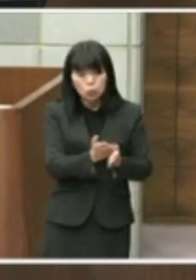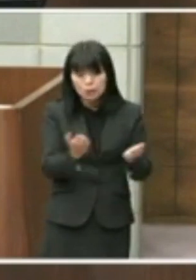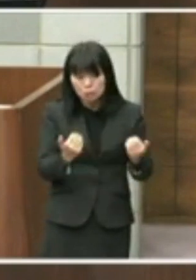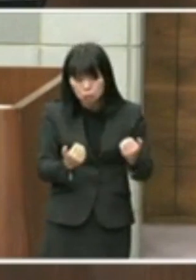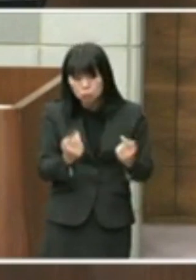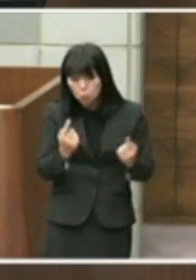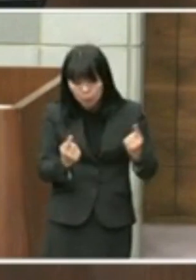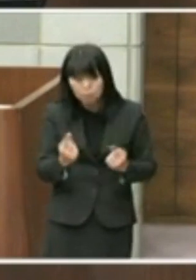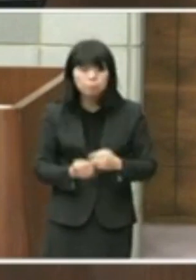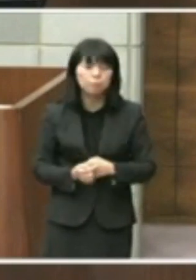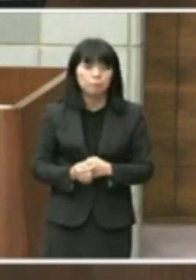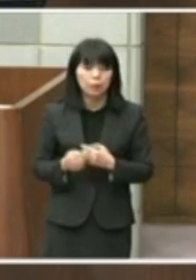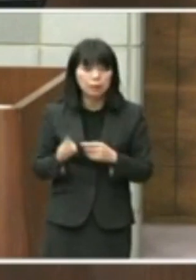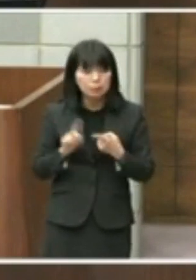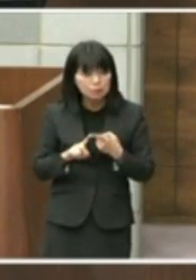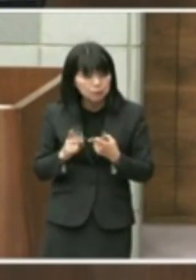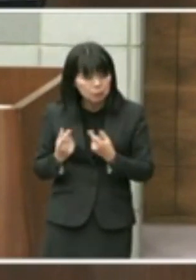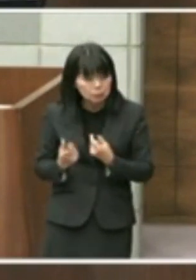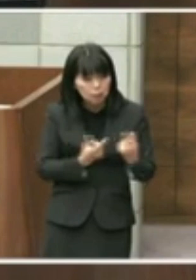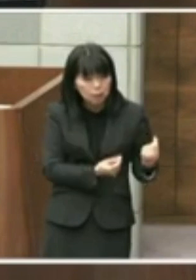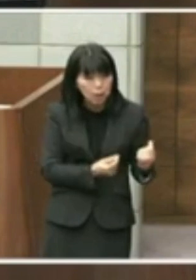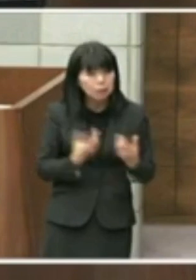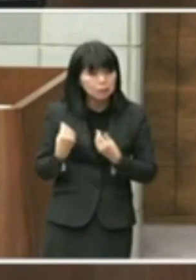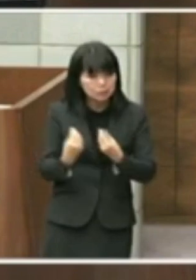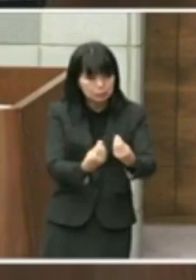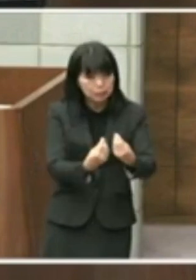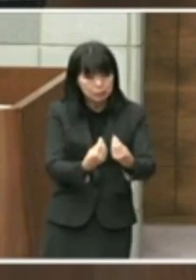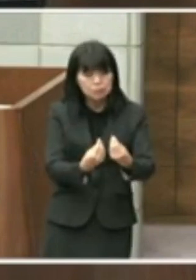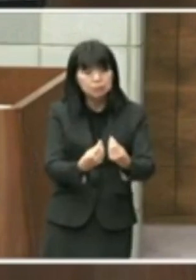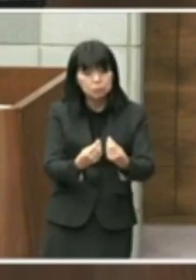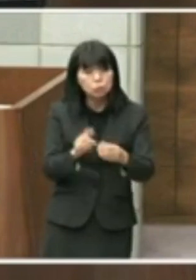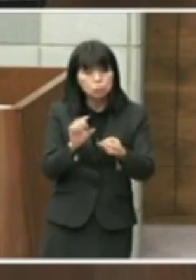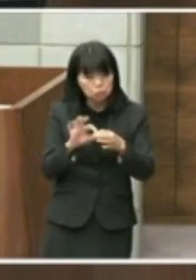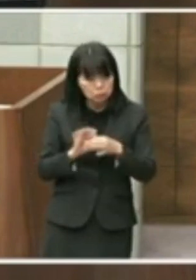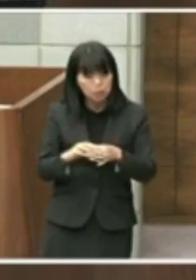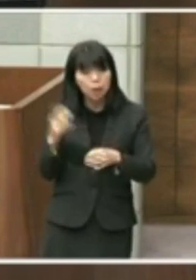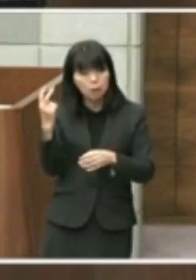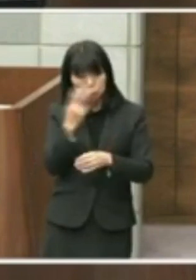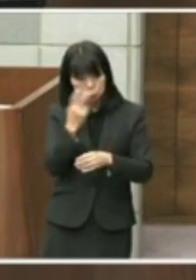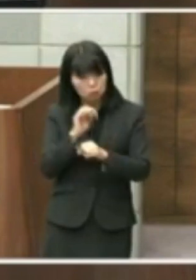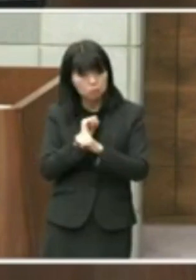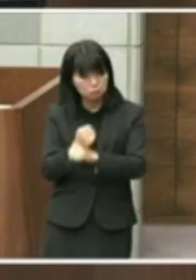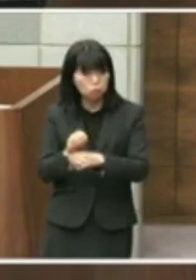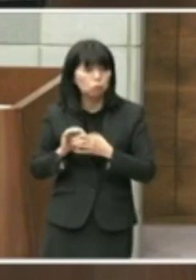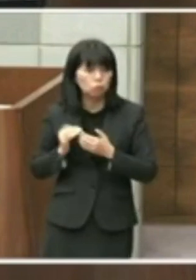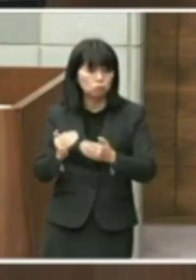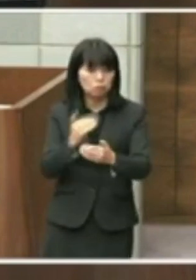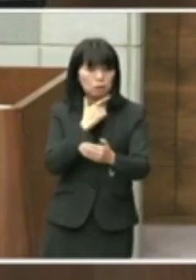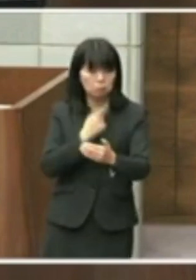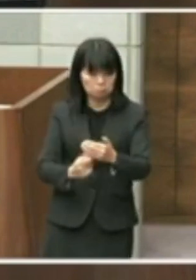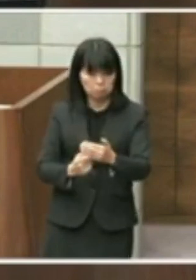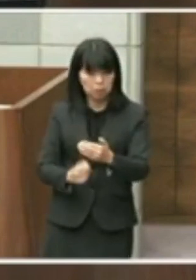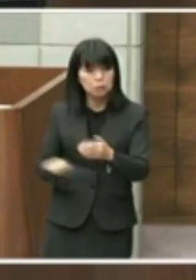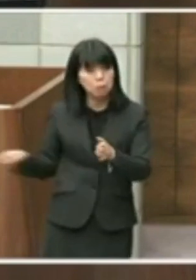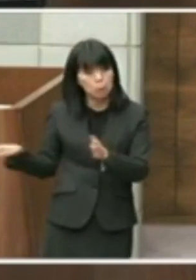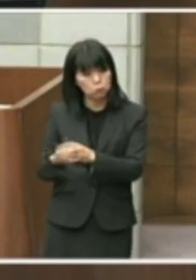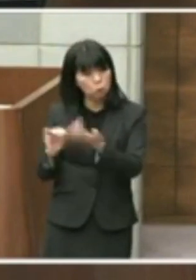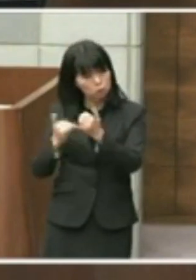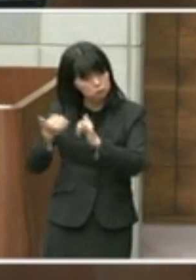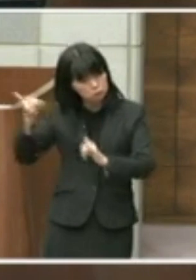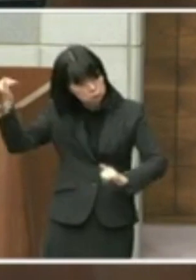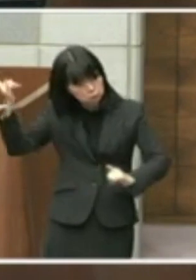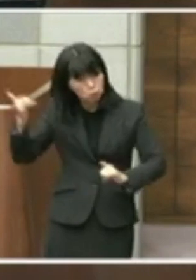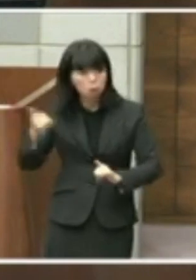な維持・保全について調査研究を進めてまいりたいと考えております。これまでの歴史や経緯を鑑